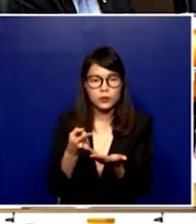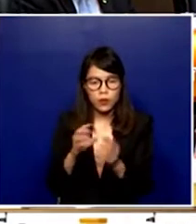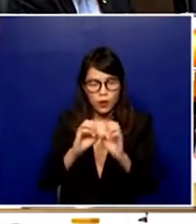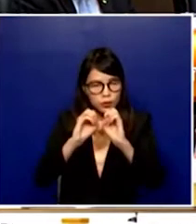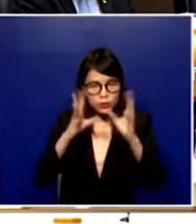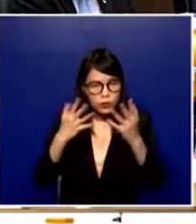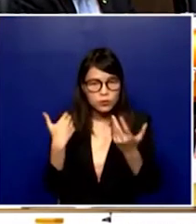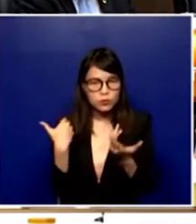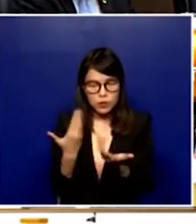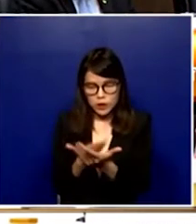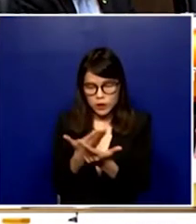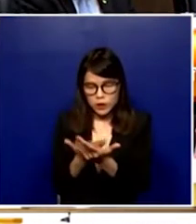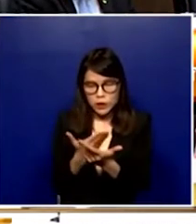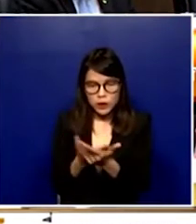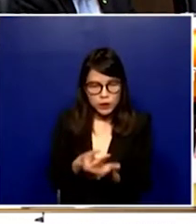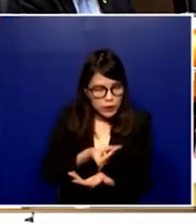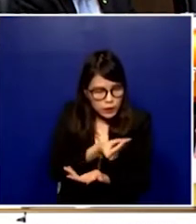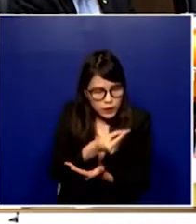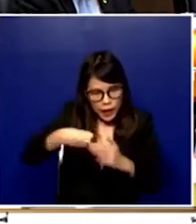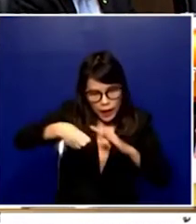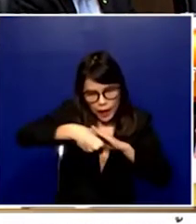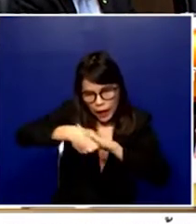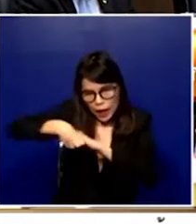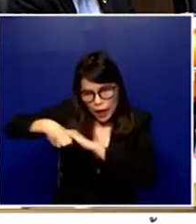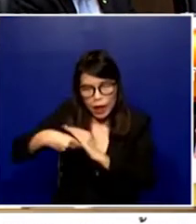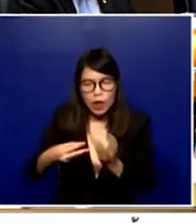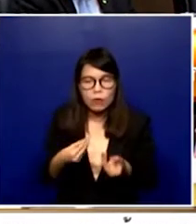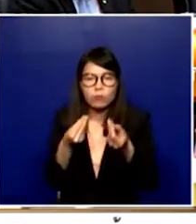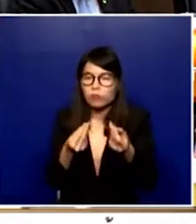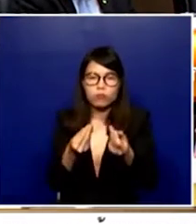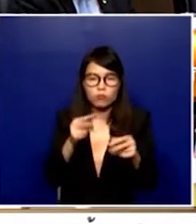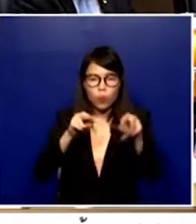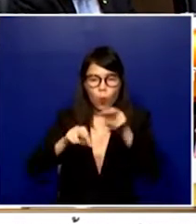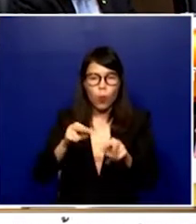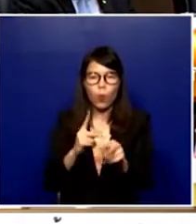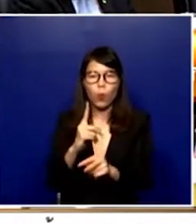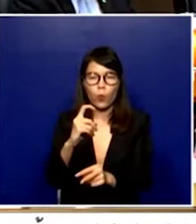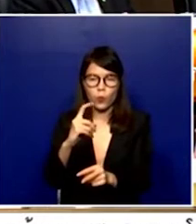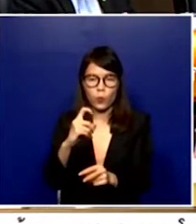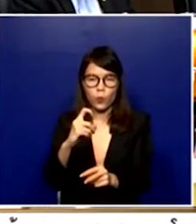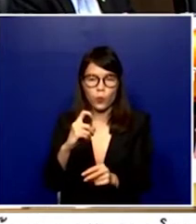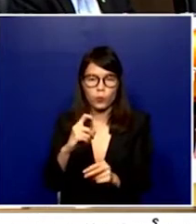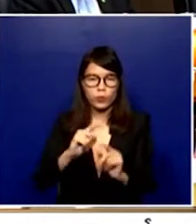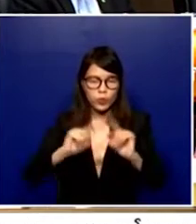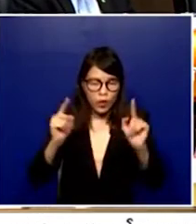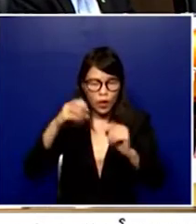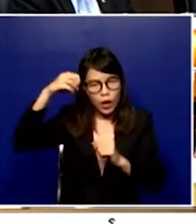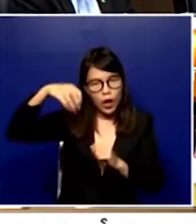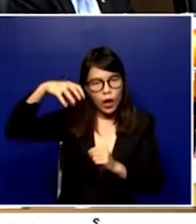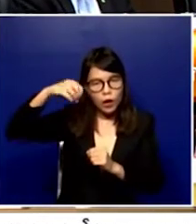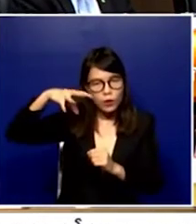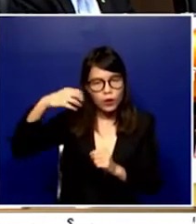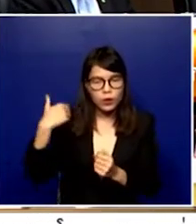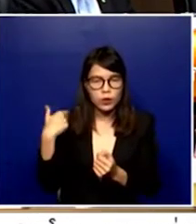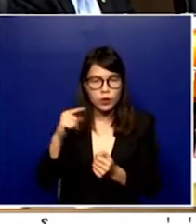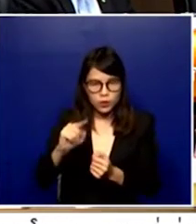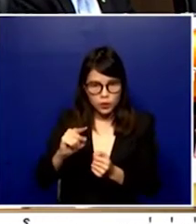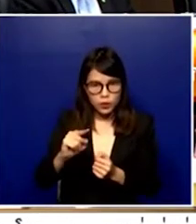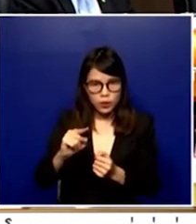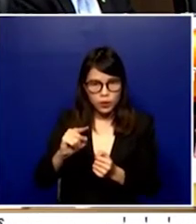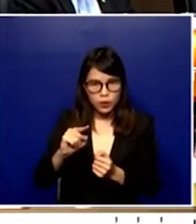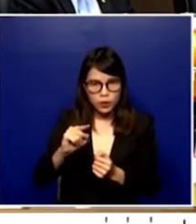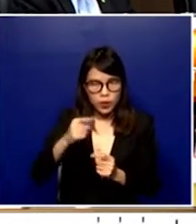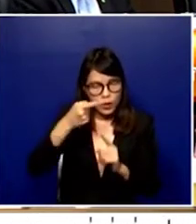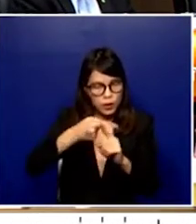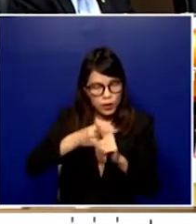แอบให้อะไรกัมากกานี้มากมายอันนั้ทฉัยไม่สามารจะตรวจสอบได้แต่ค่าไฟ้าทฉัขอให้ท่านนำค่าไฟ้าทั้ง 76